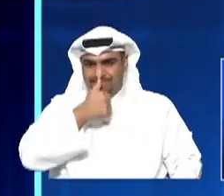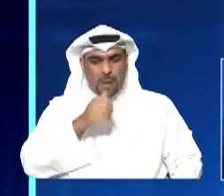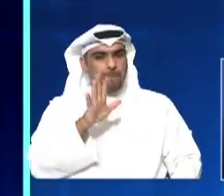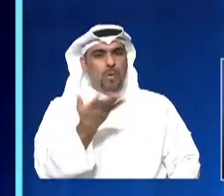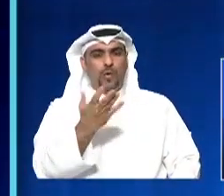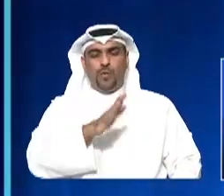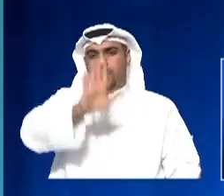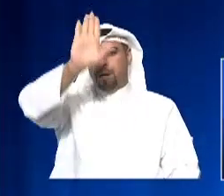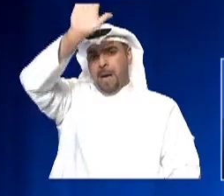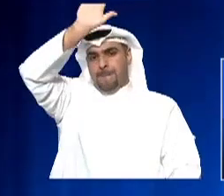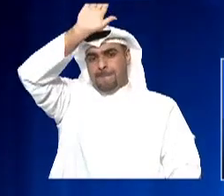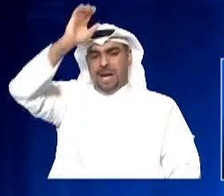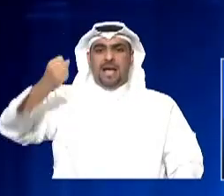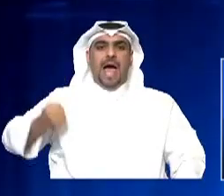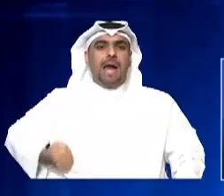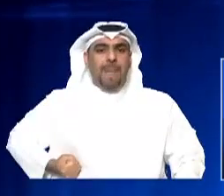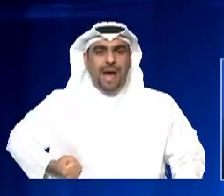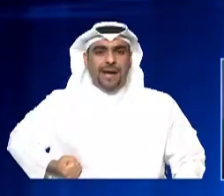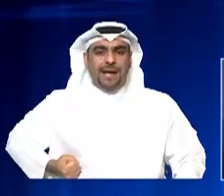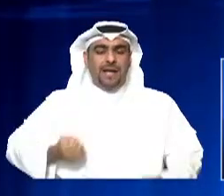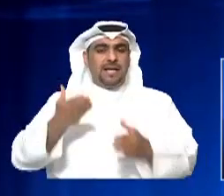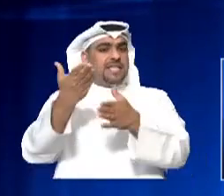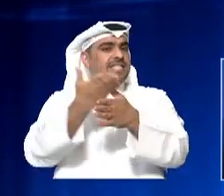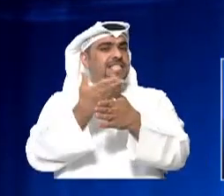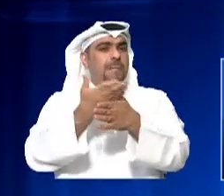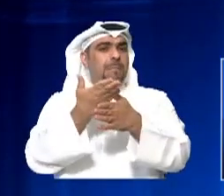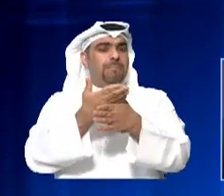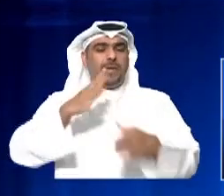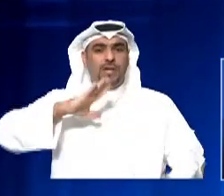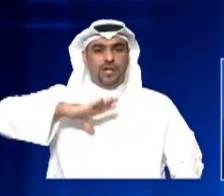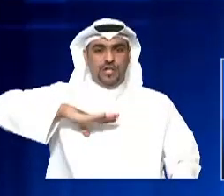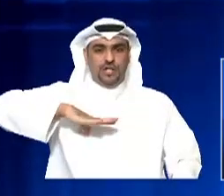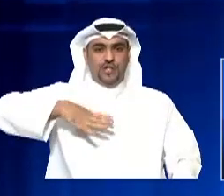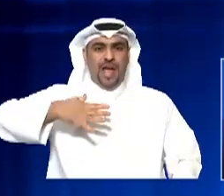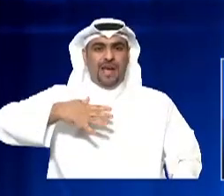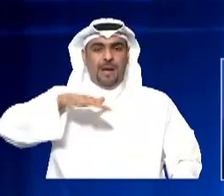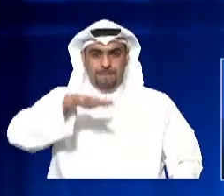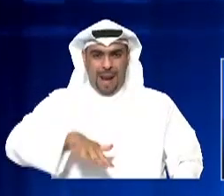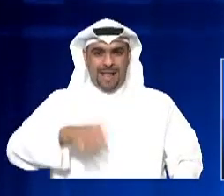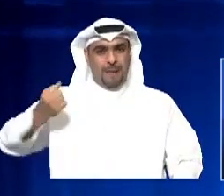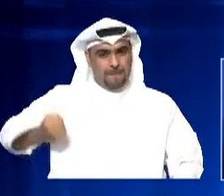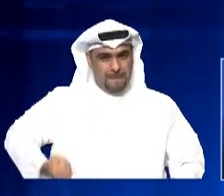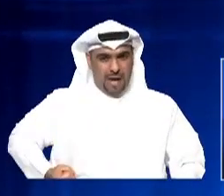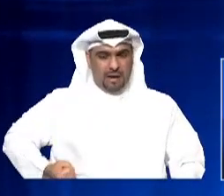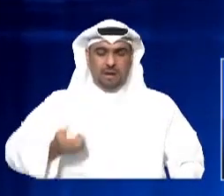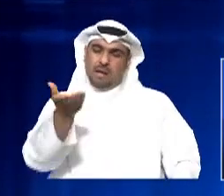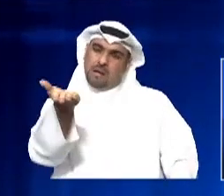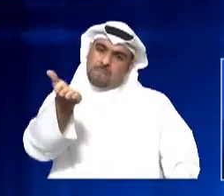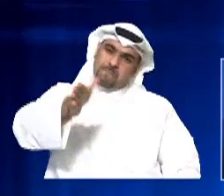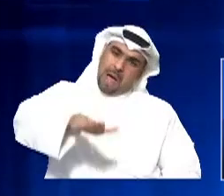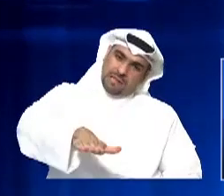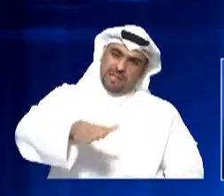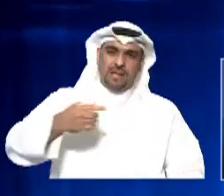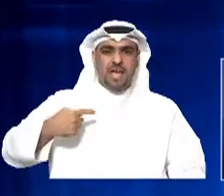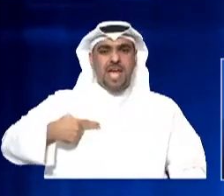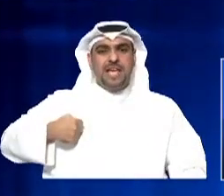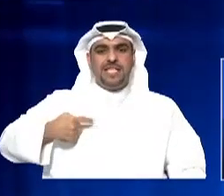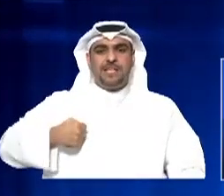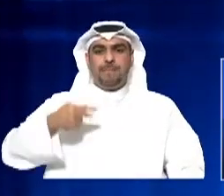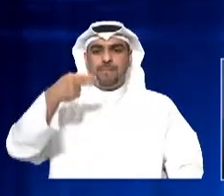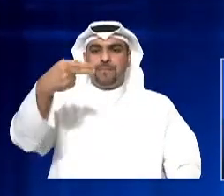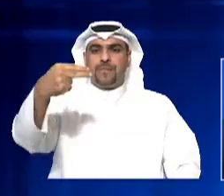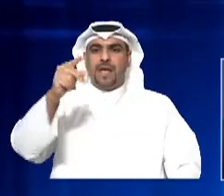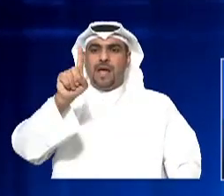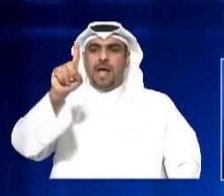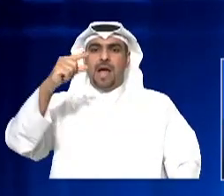حمد بن عيسى الخليفه ملك مملكه البحرين الشقيقه ضمنها سمو خالصه عزيزي وصادقه مواساه